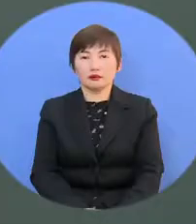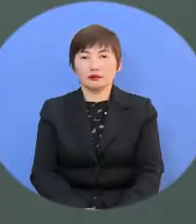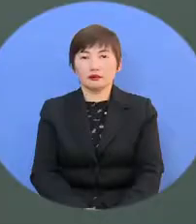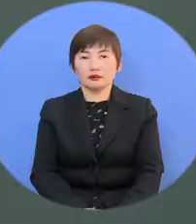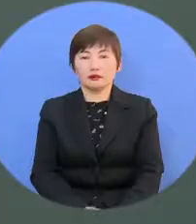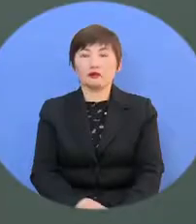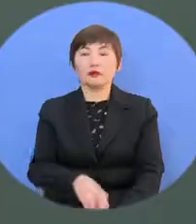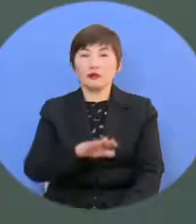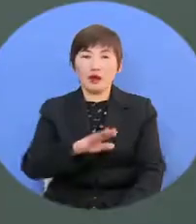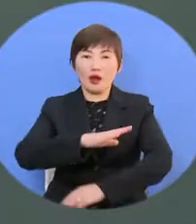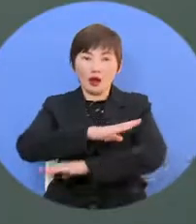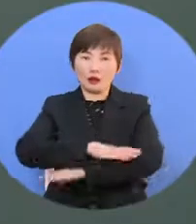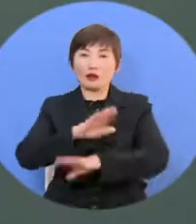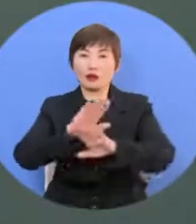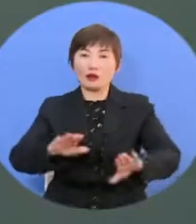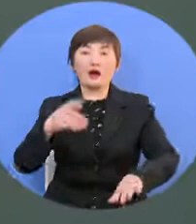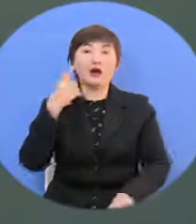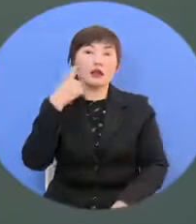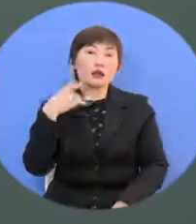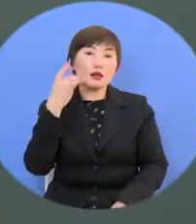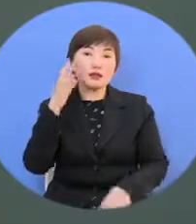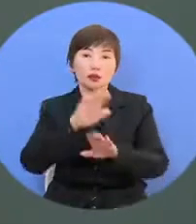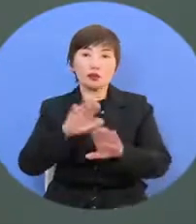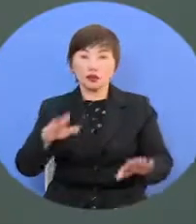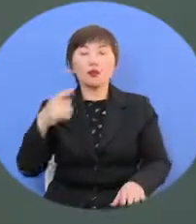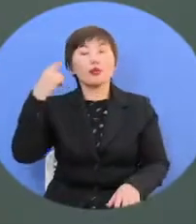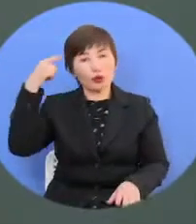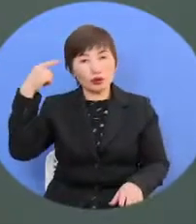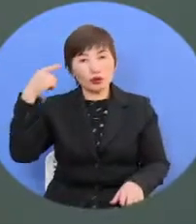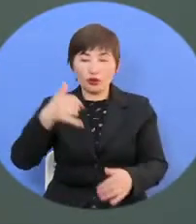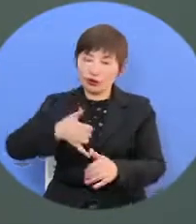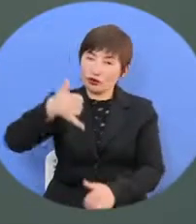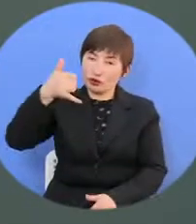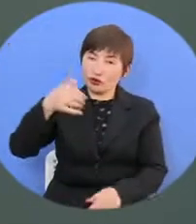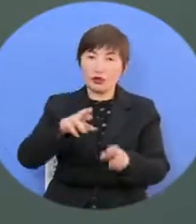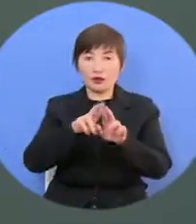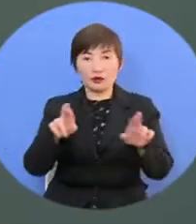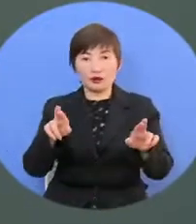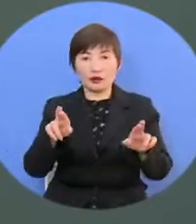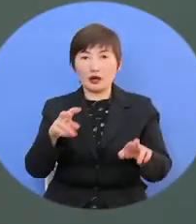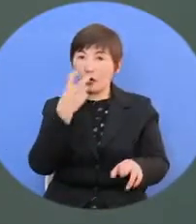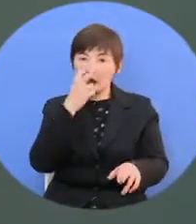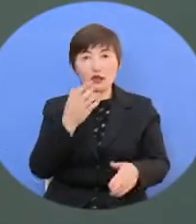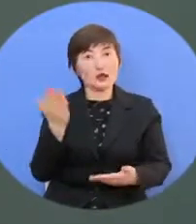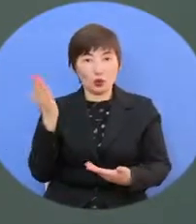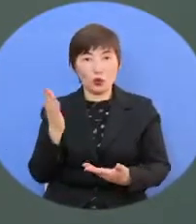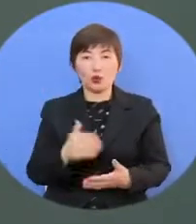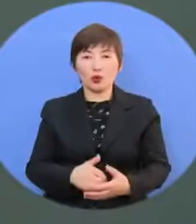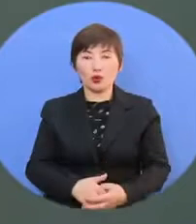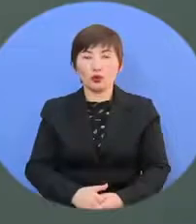За та нар ангийнхан охид хүүхдүүдийн хувьд бодоход биеийн өндрийн хувьд ямар нэгэн ялгаатай байдлыг ажигласан уу?